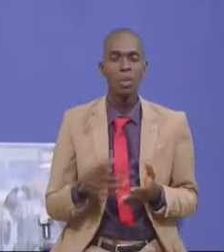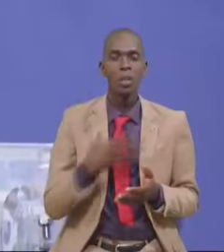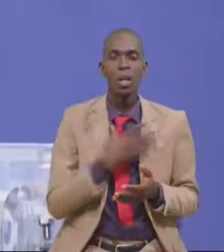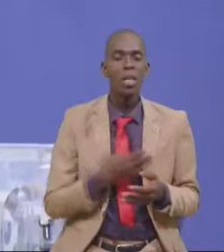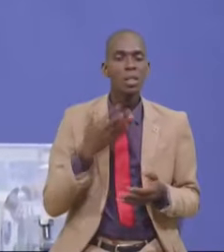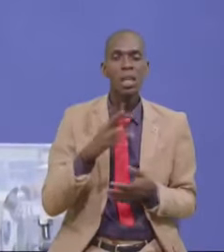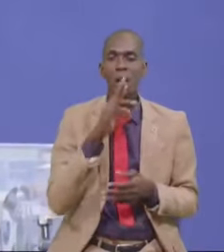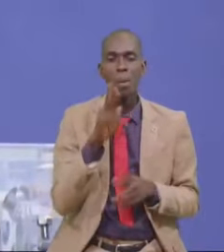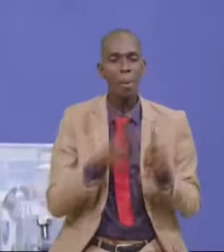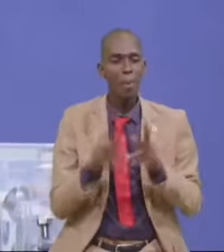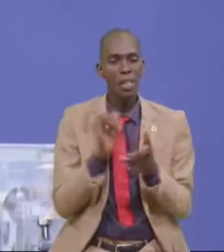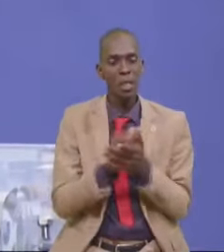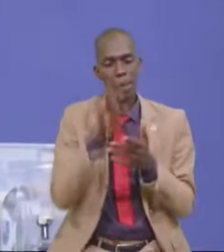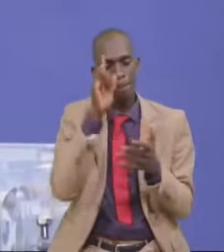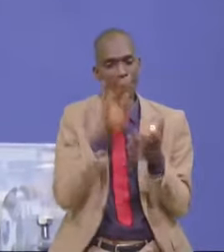Il y a des gens qui croient la vérité.